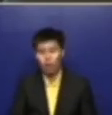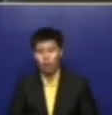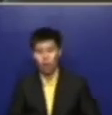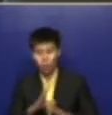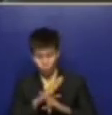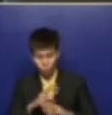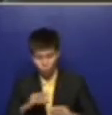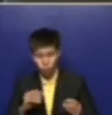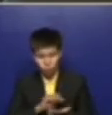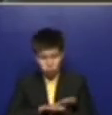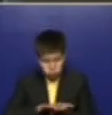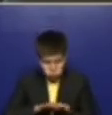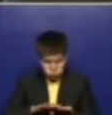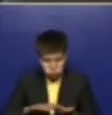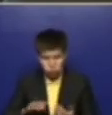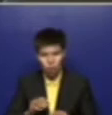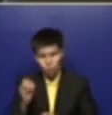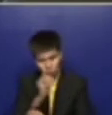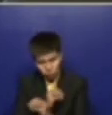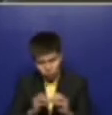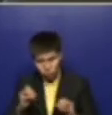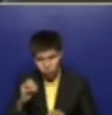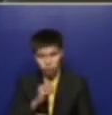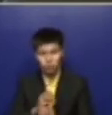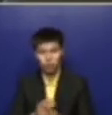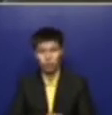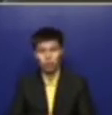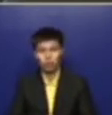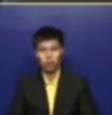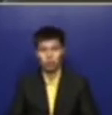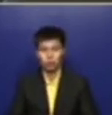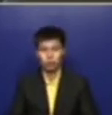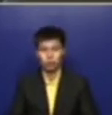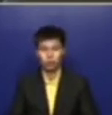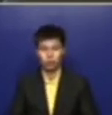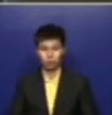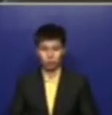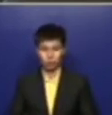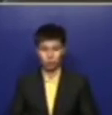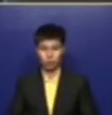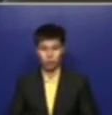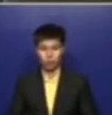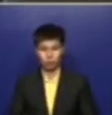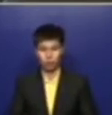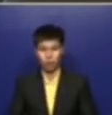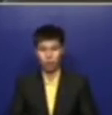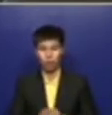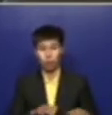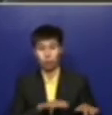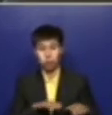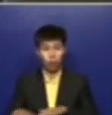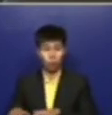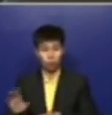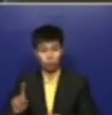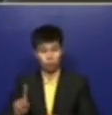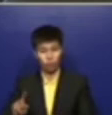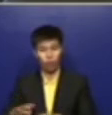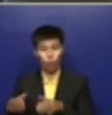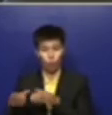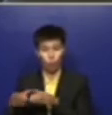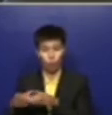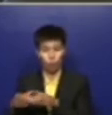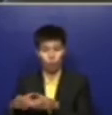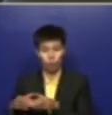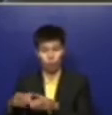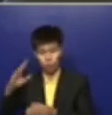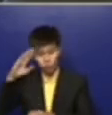ที่ชุมนุมเรื่องความปลอดภัยเรื่องขั้นของการเตรียมการนั้นก็จะเป็นในเรื่องของการเตรียมการเกี่ยวกับเรื่องของการเตรียมกำลังพลให้พร้อมนะ